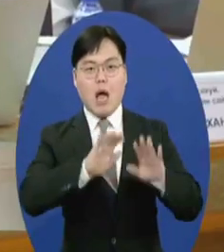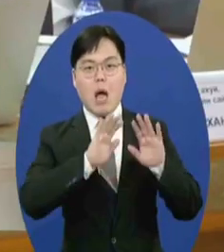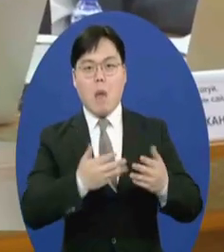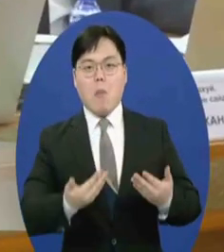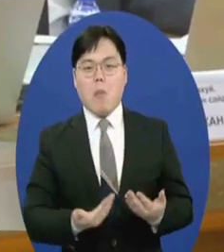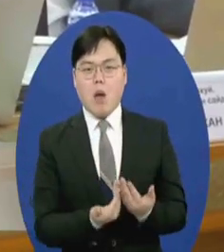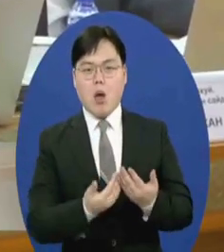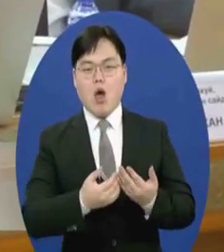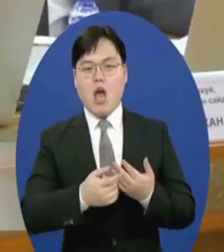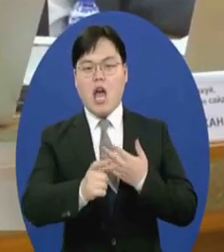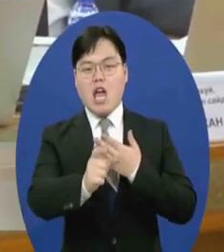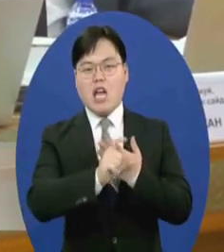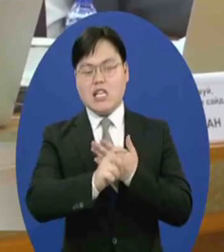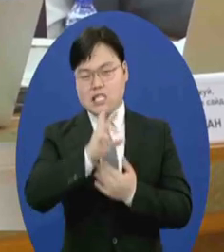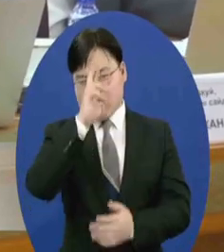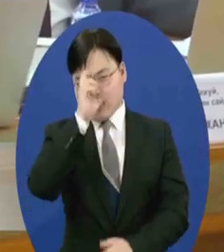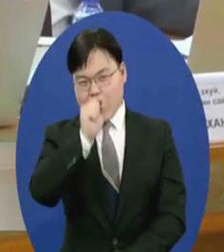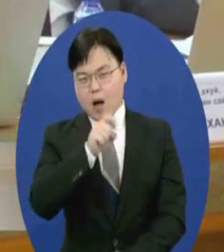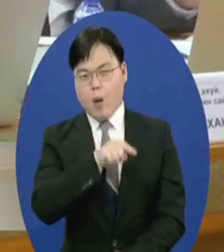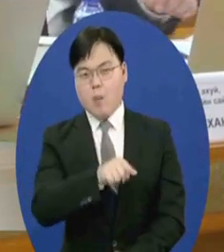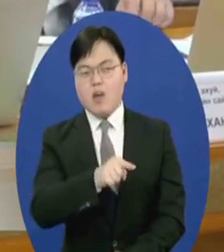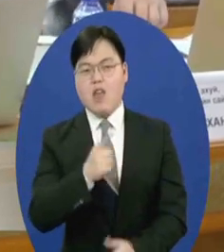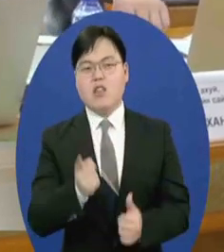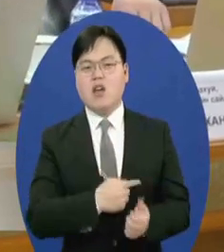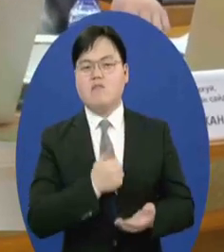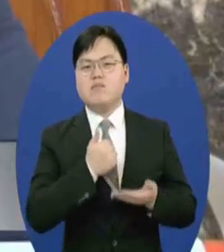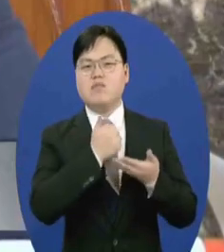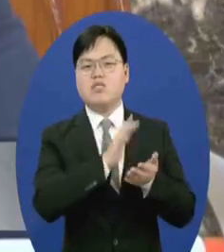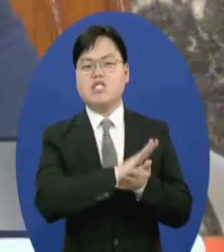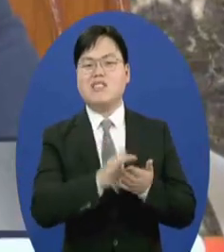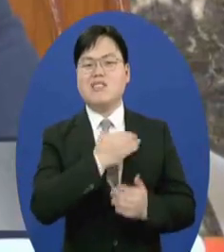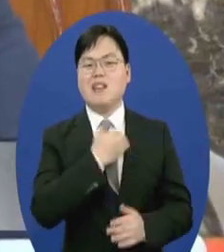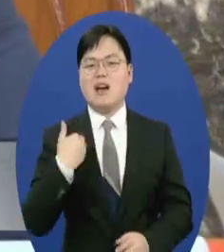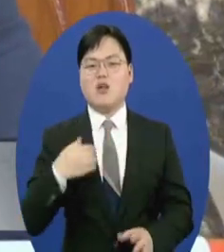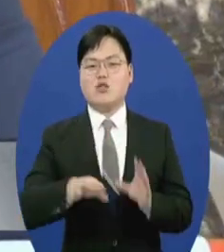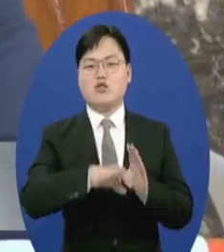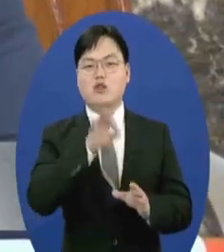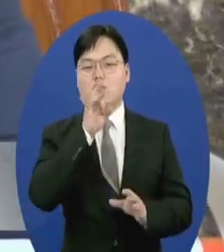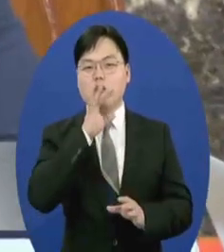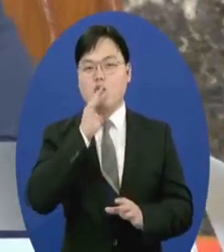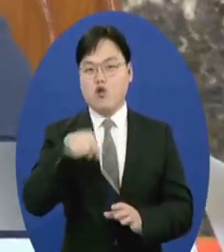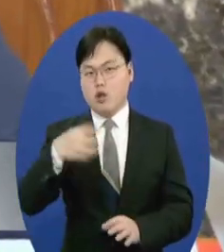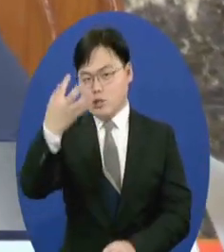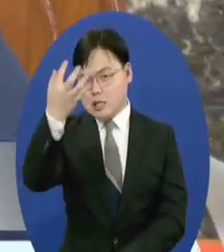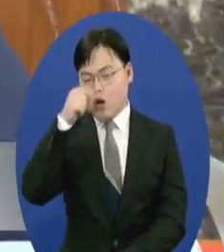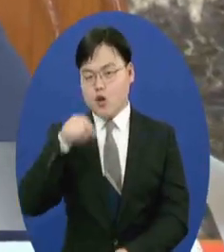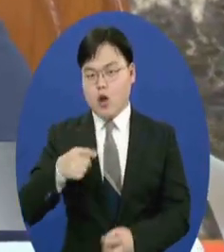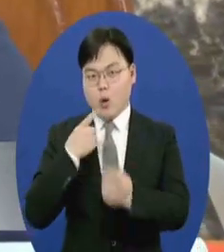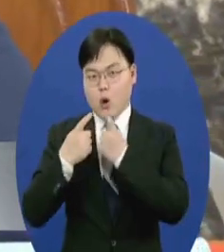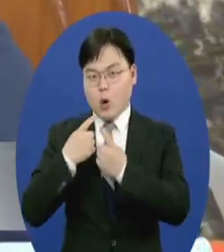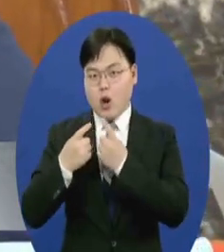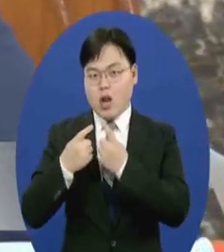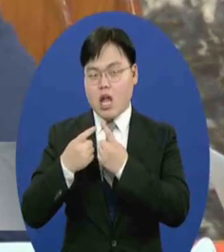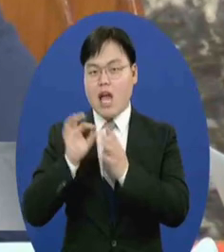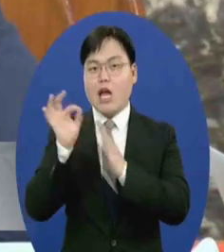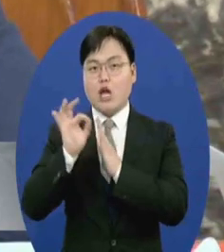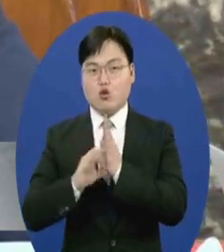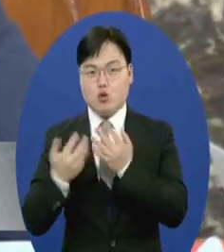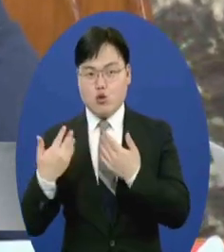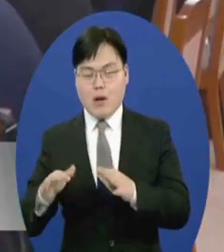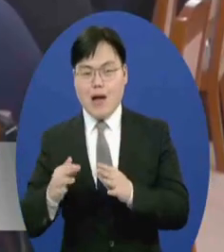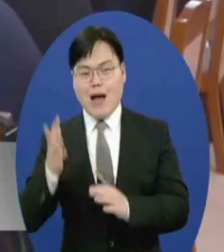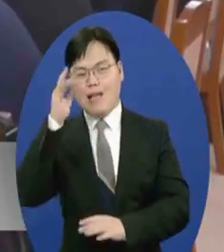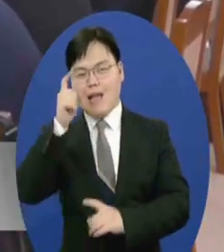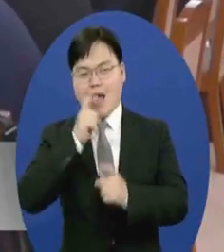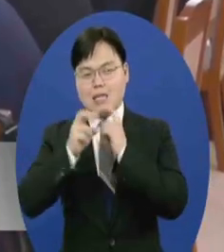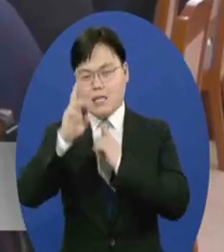суух онц бүгөөд бүрэн эрхт элчин сайдад нэр дэвшигчдийн асуудлыг засгийн газрын өнөөдрийн хурлаанаар хэлэлцсэн байна. За